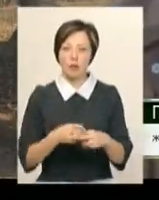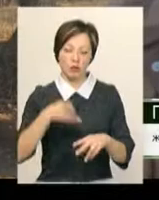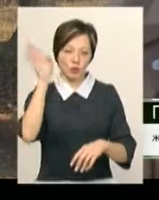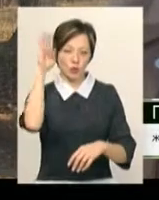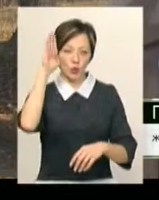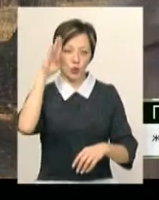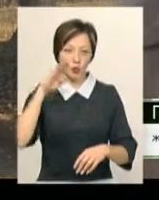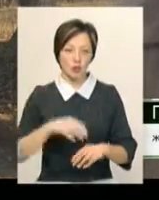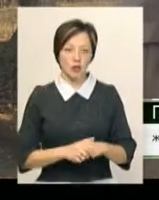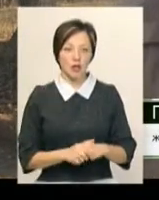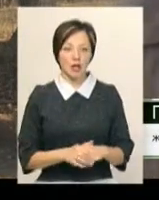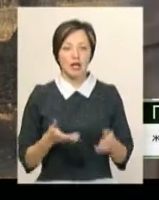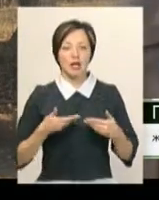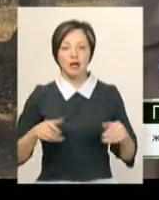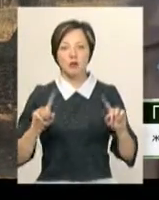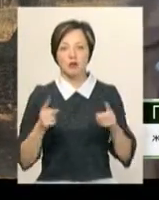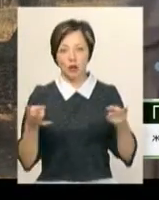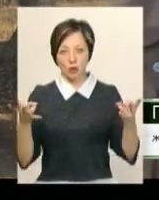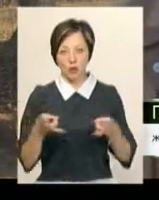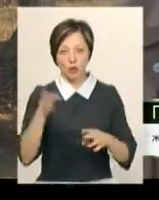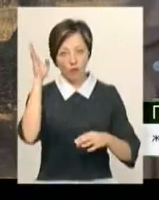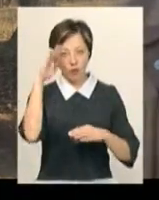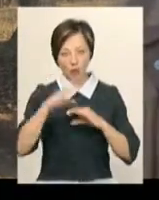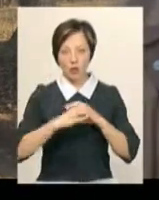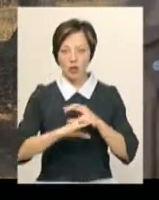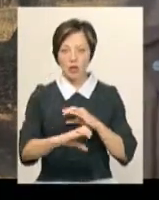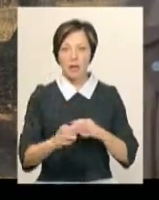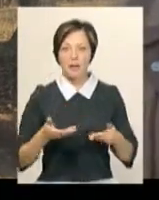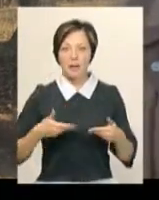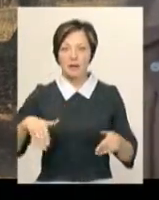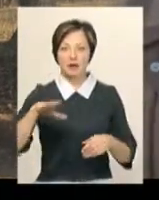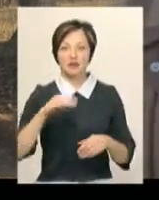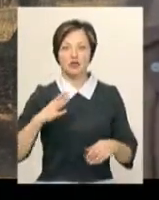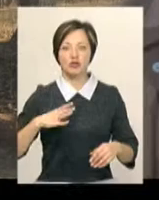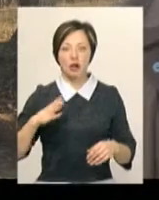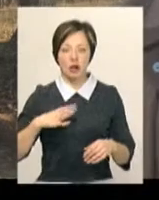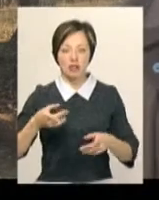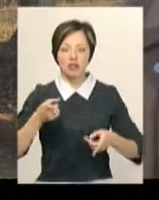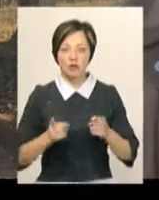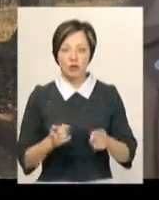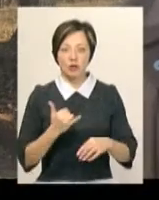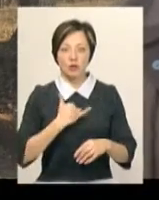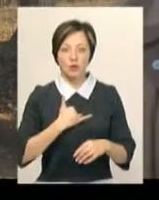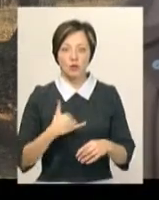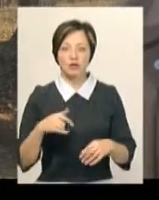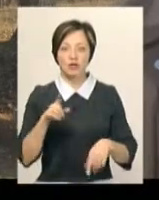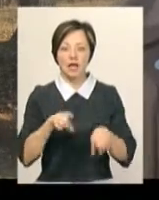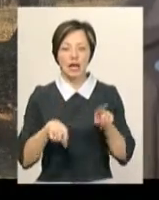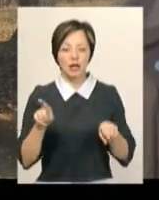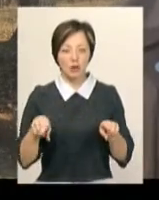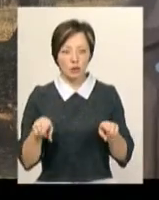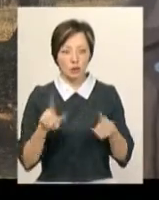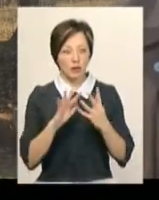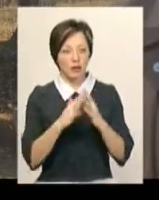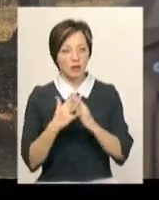водою. І нам дуже необхідний той водогін. Ми всі його дуже чекали. Хоч, звичайно, в нас тут рідко